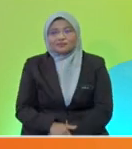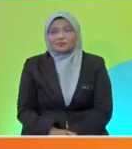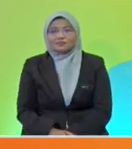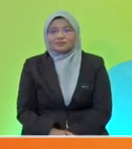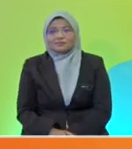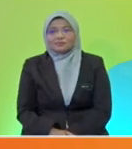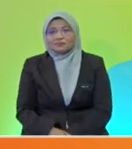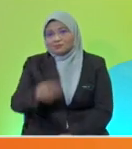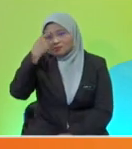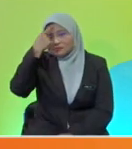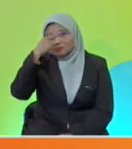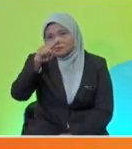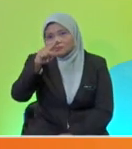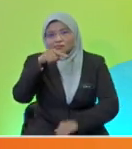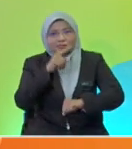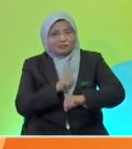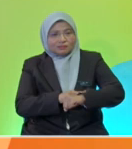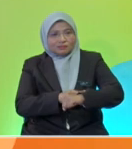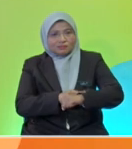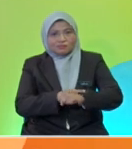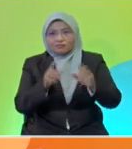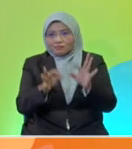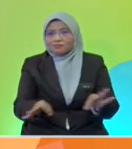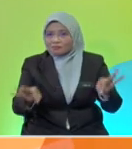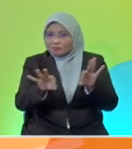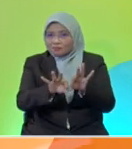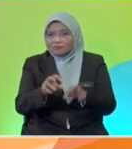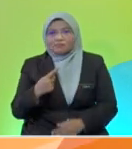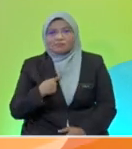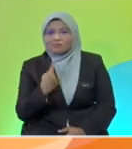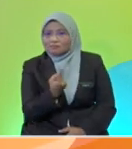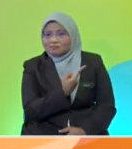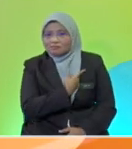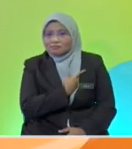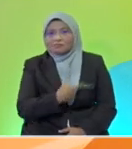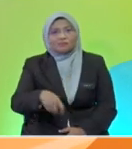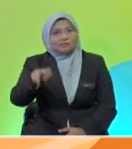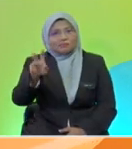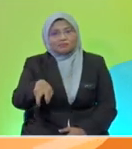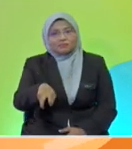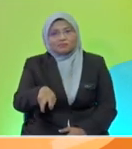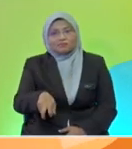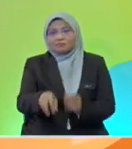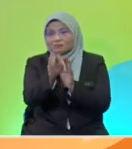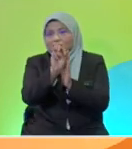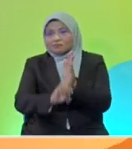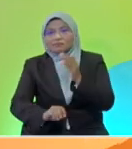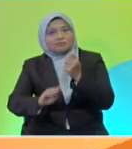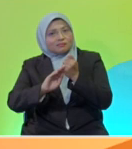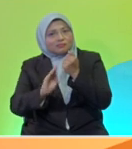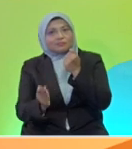untuk waktu kecemasan kita perlu menabung untuk waktu kecemasan